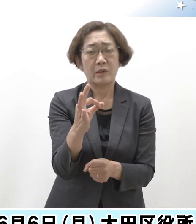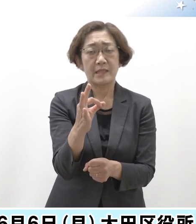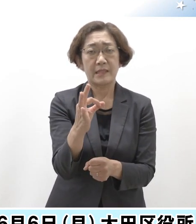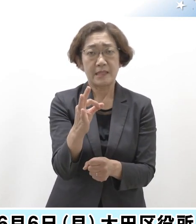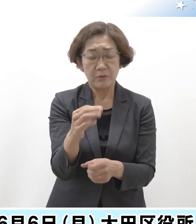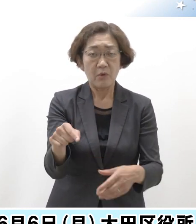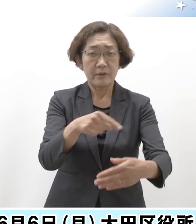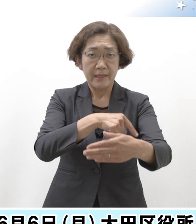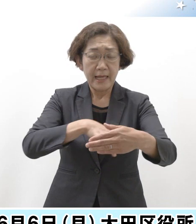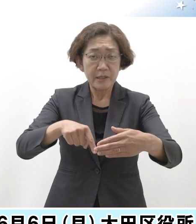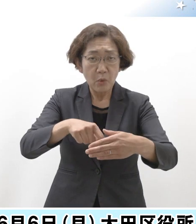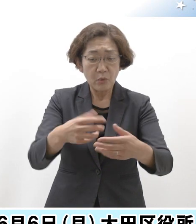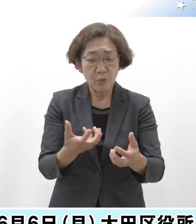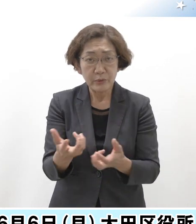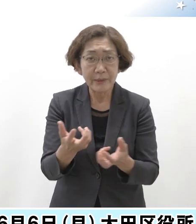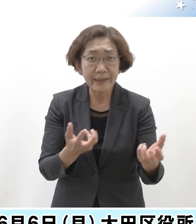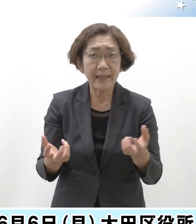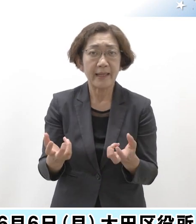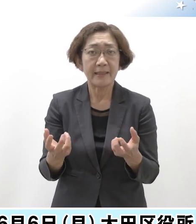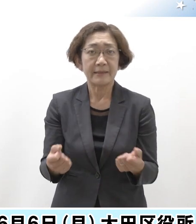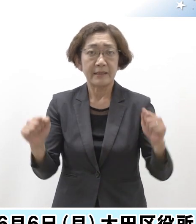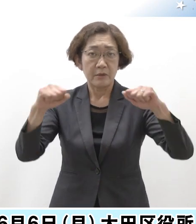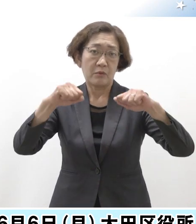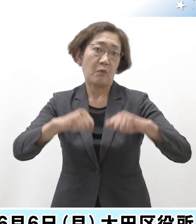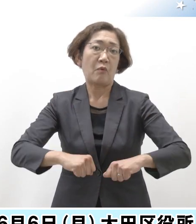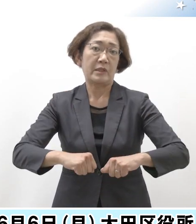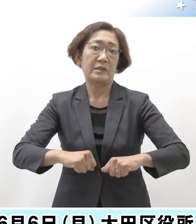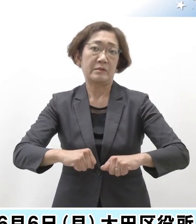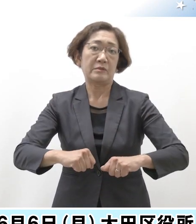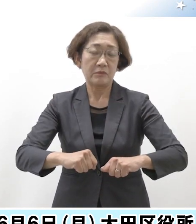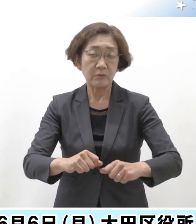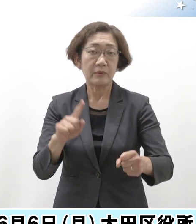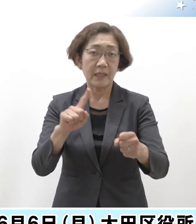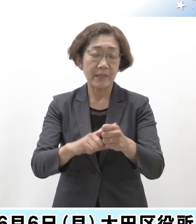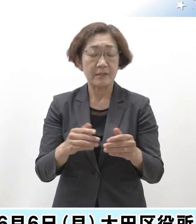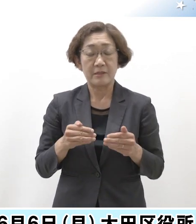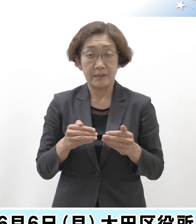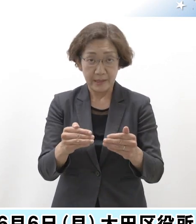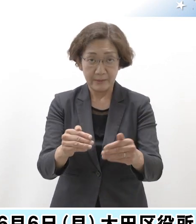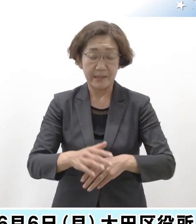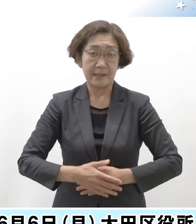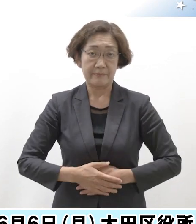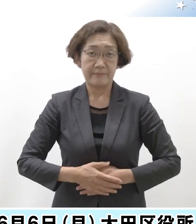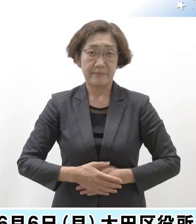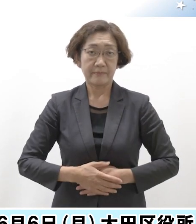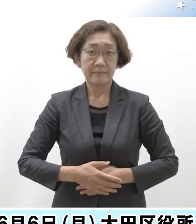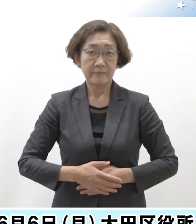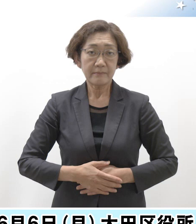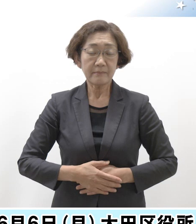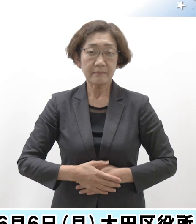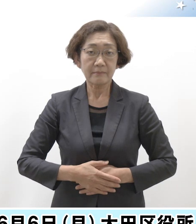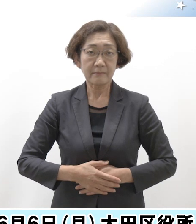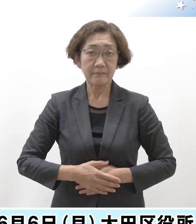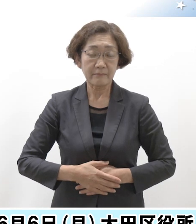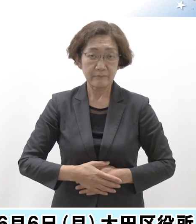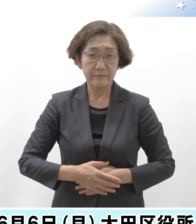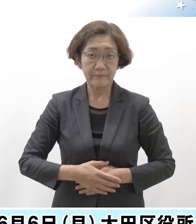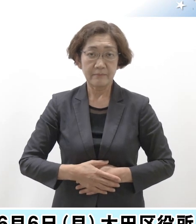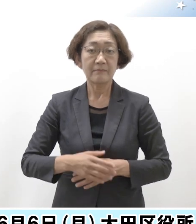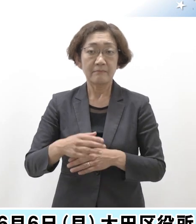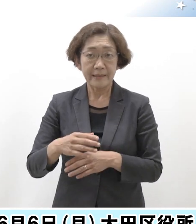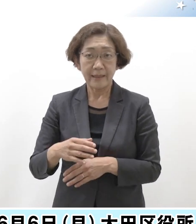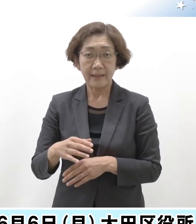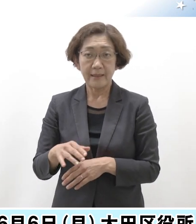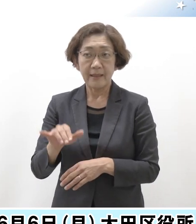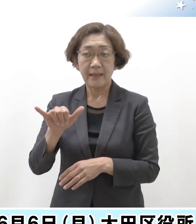きとあり、この矢口の渡し付近から京急蒲田までの整備を一期整備